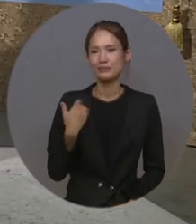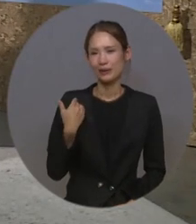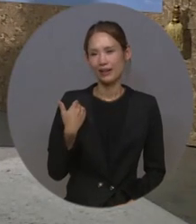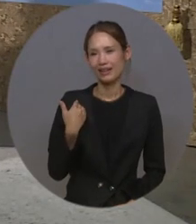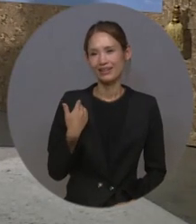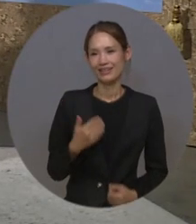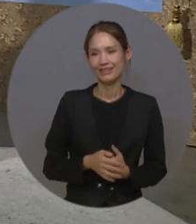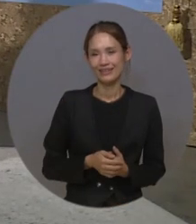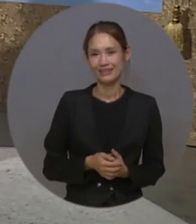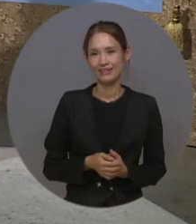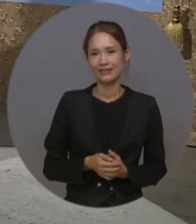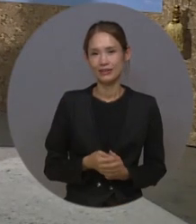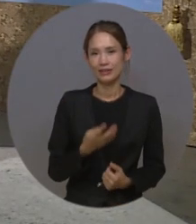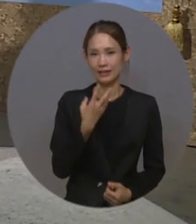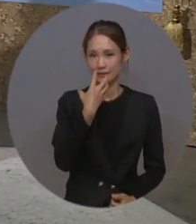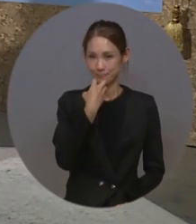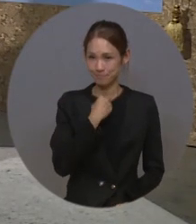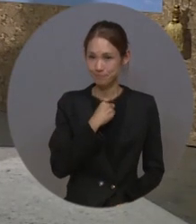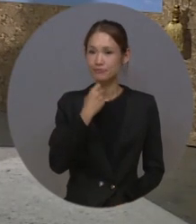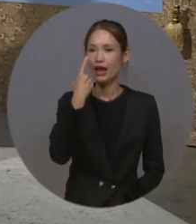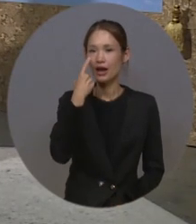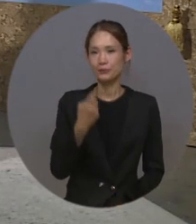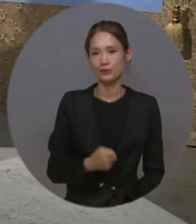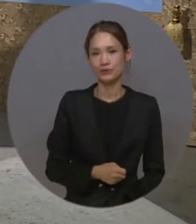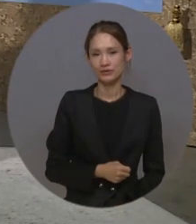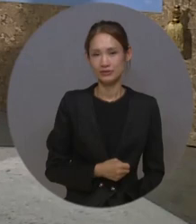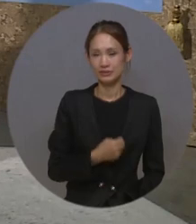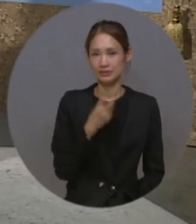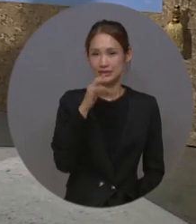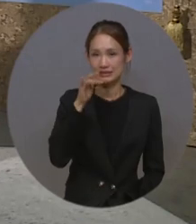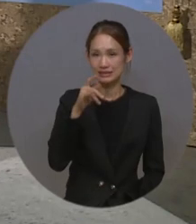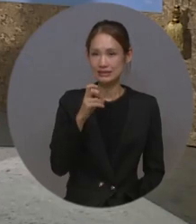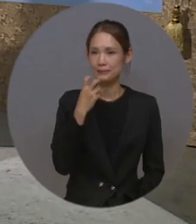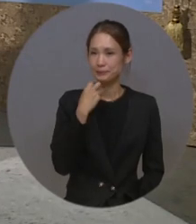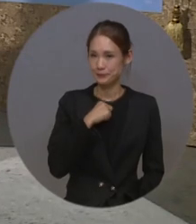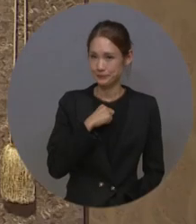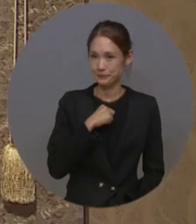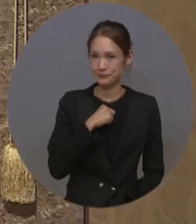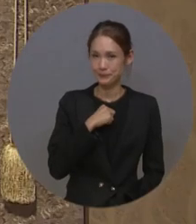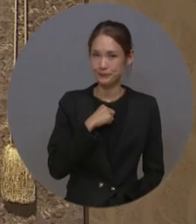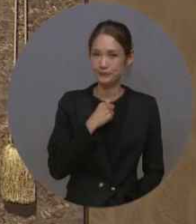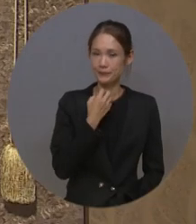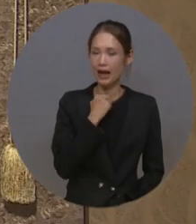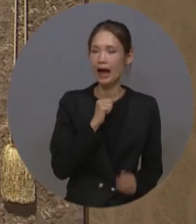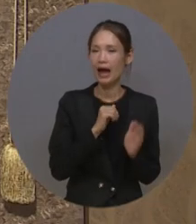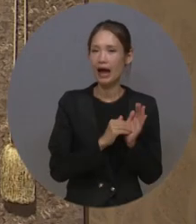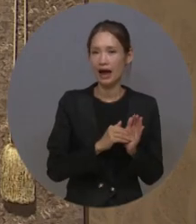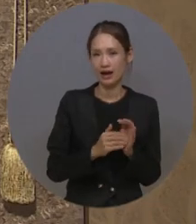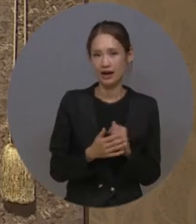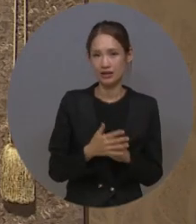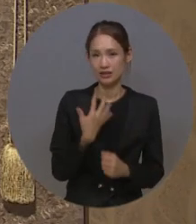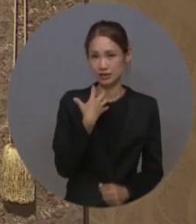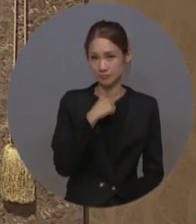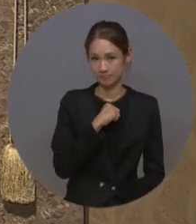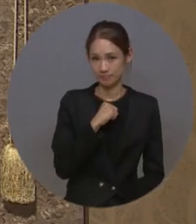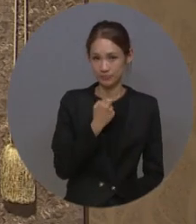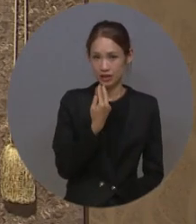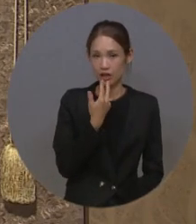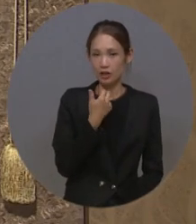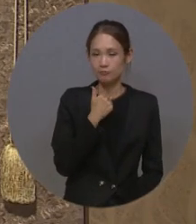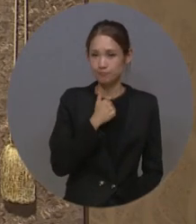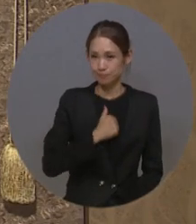모르겠습니다. 삼켜보세요. 침을요? 네. 막히죠. 침을 삼키면서 숨을 쉴 수